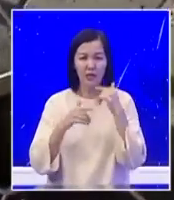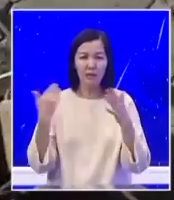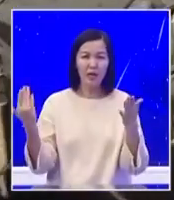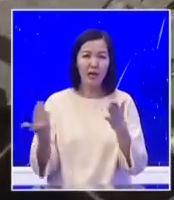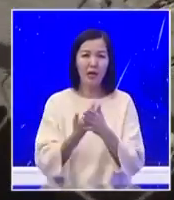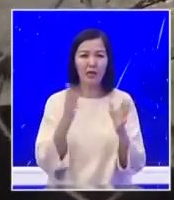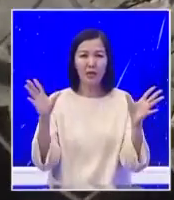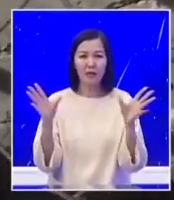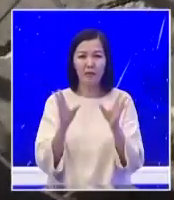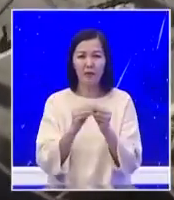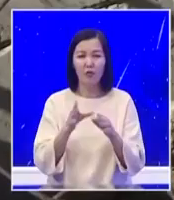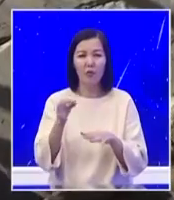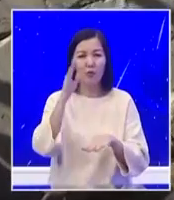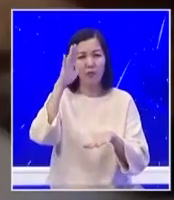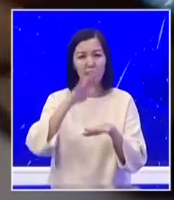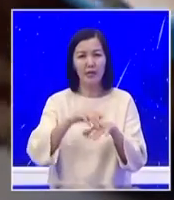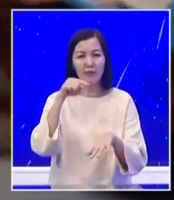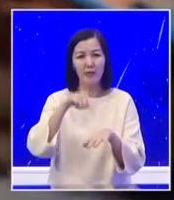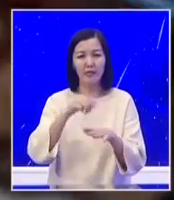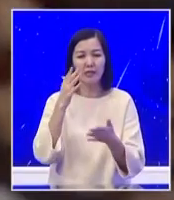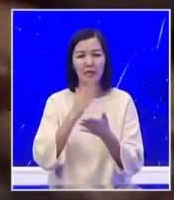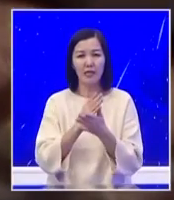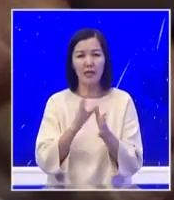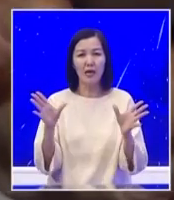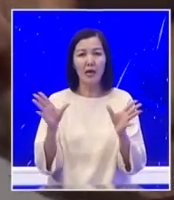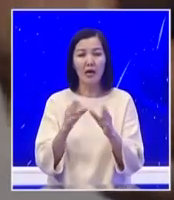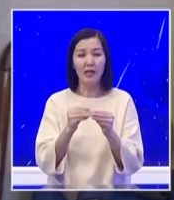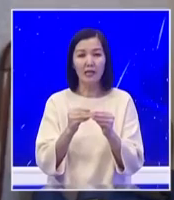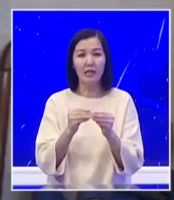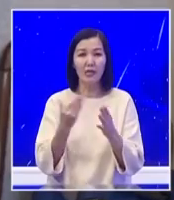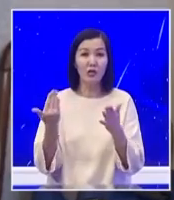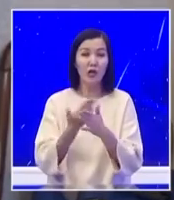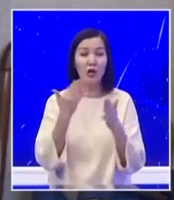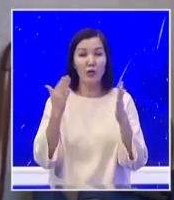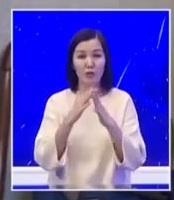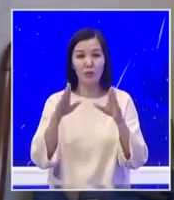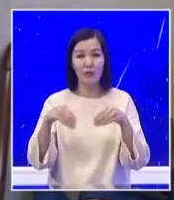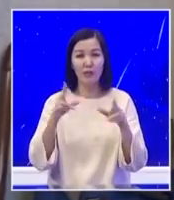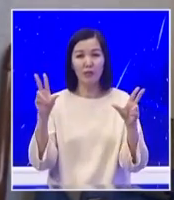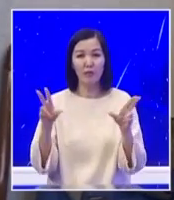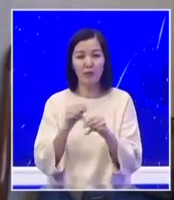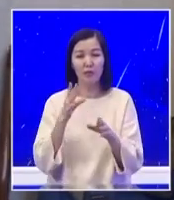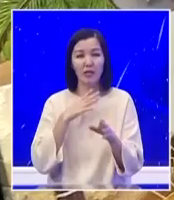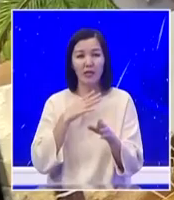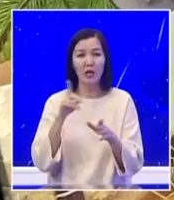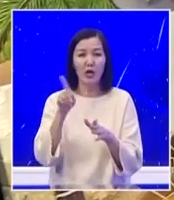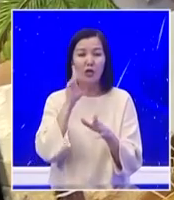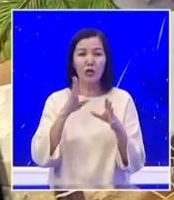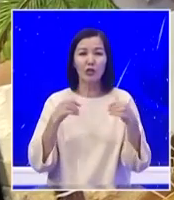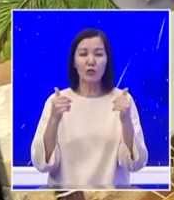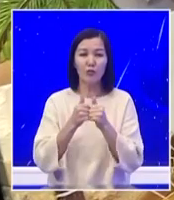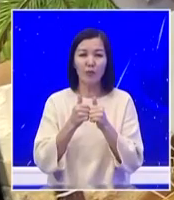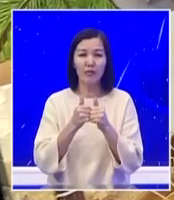қосылуына Амандық Баталов қатты әсер етті. Қайта қосылсаңдар, жаңа үй салып беремін деп уәде етіпті. Жас отбасы өмір